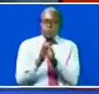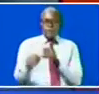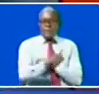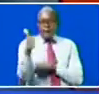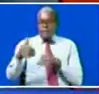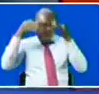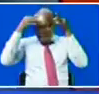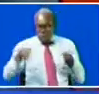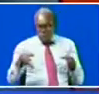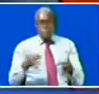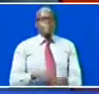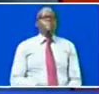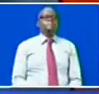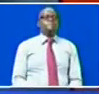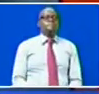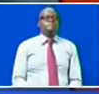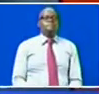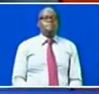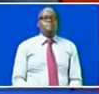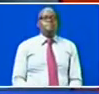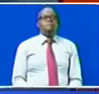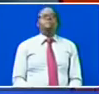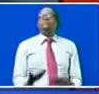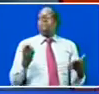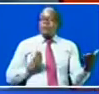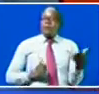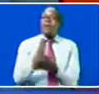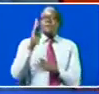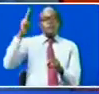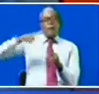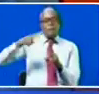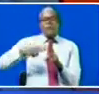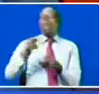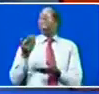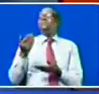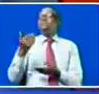with the sentence in count three. Right of appeal, 14 days.